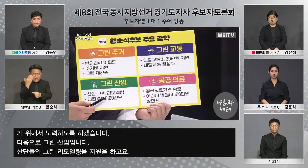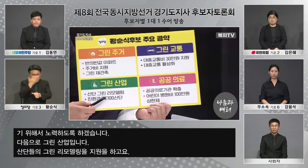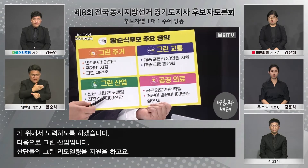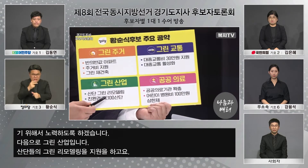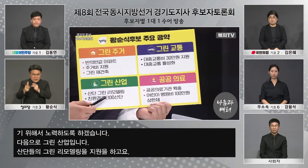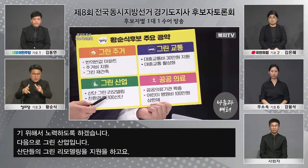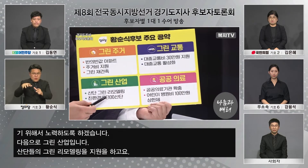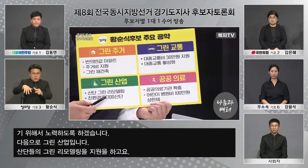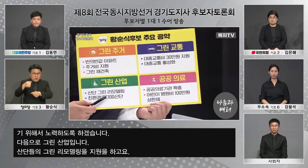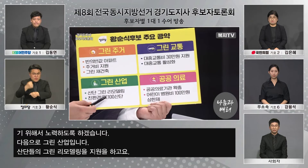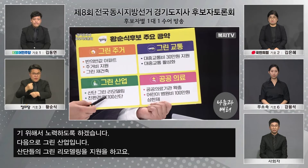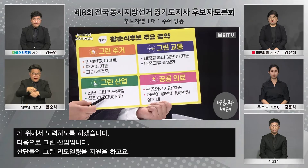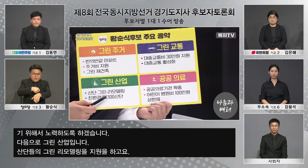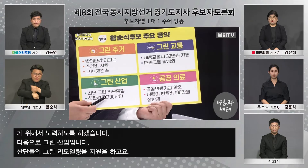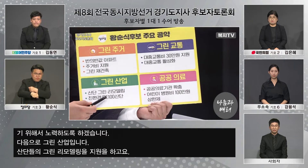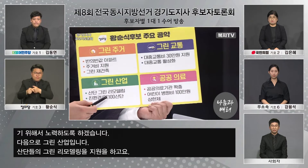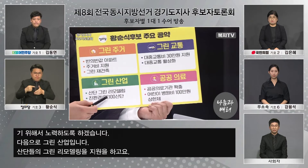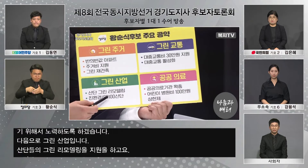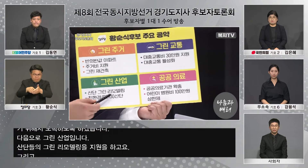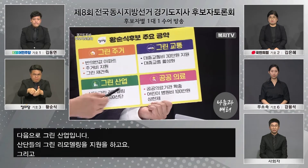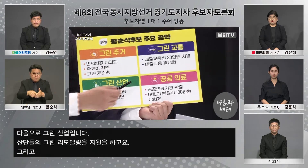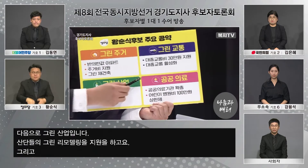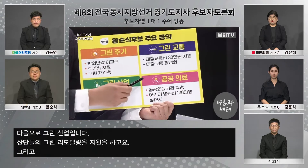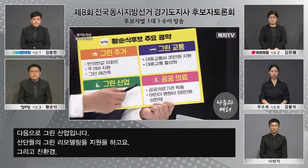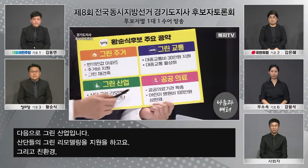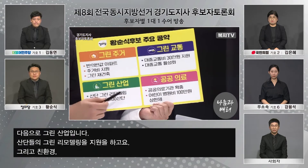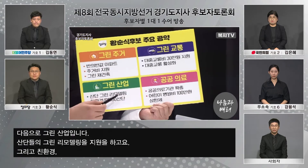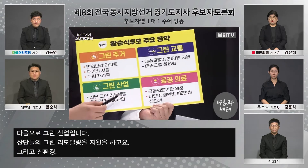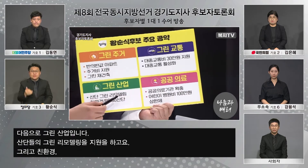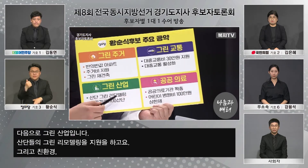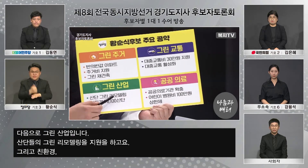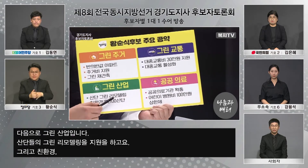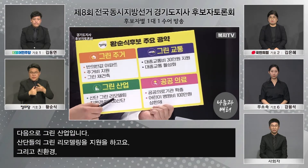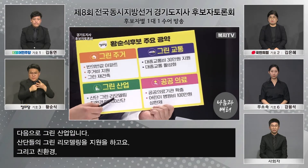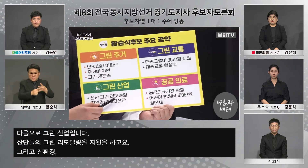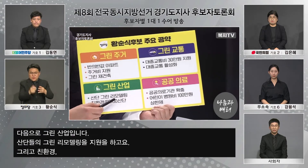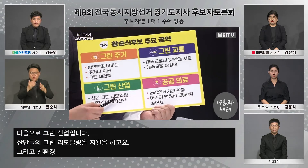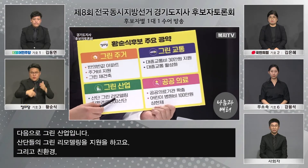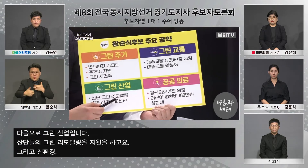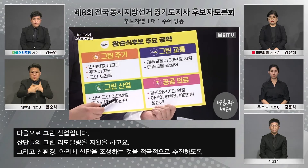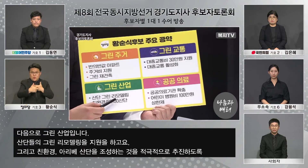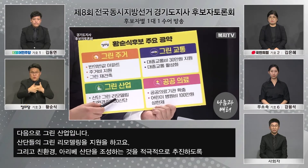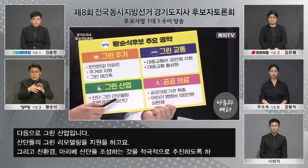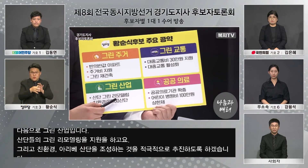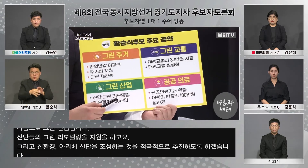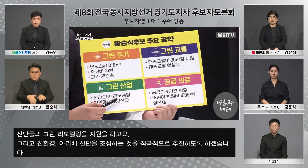것을 적극적으로 추진하도록 하겠습니다. 마지막으로 공공의료입니다.